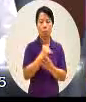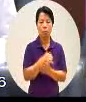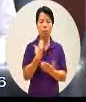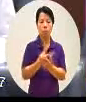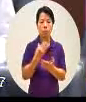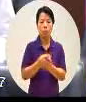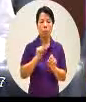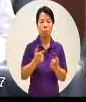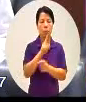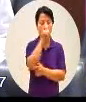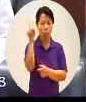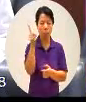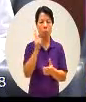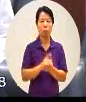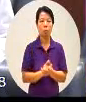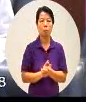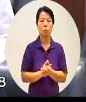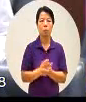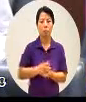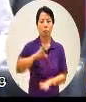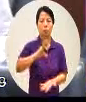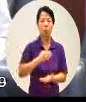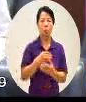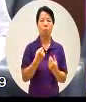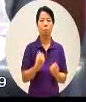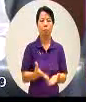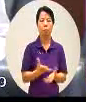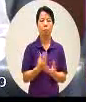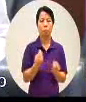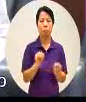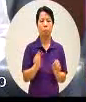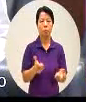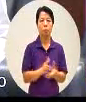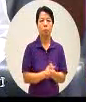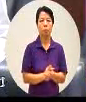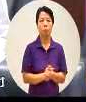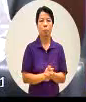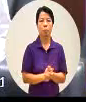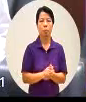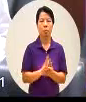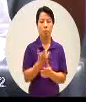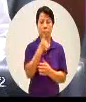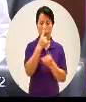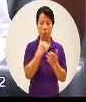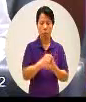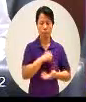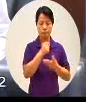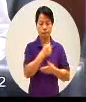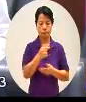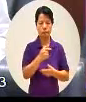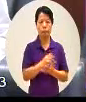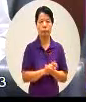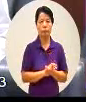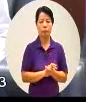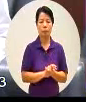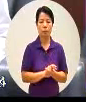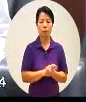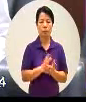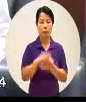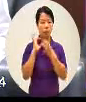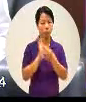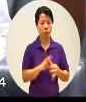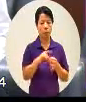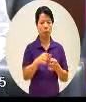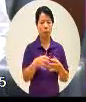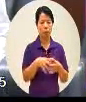是一天就达到这么多，可是呢我们真的很担心哦，在这样子的